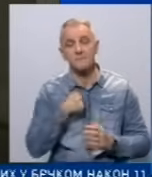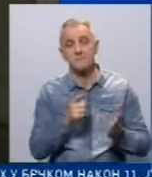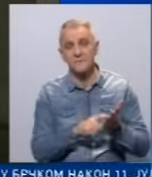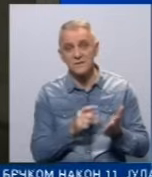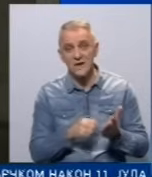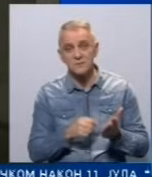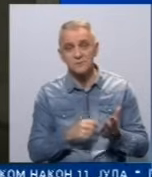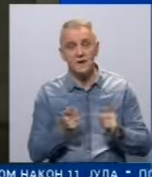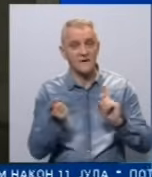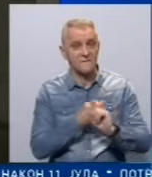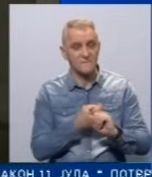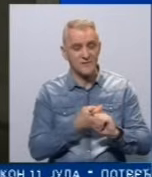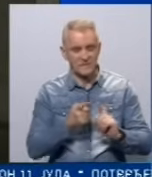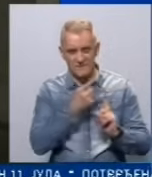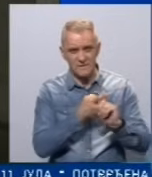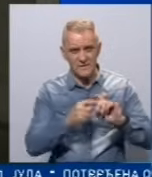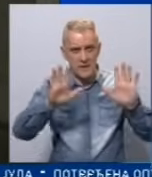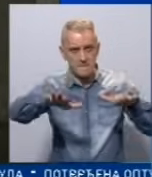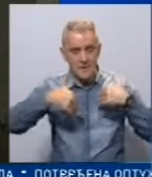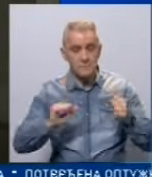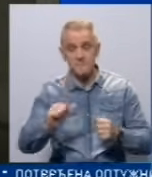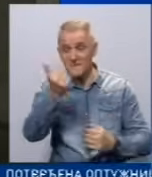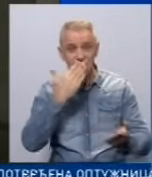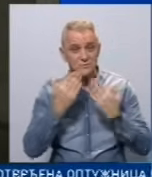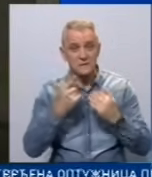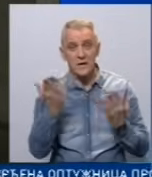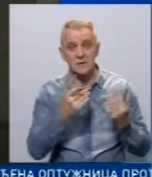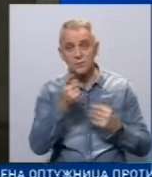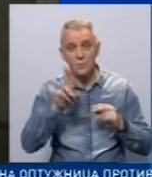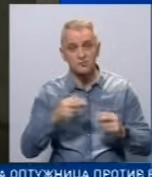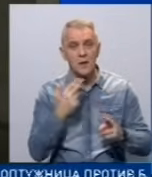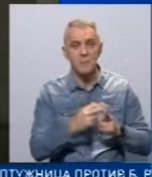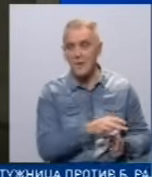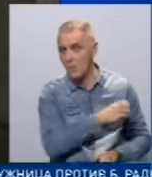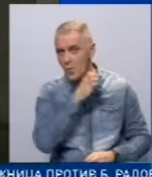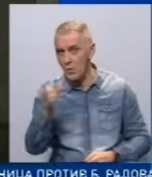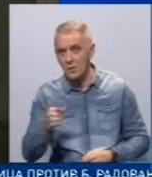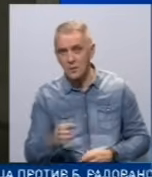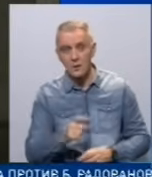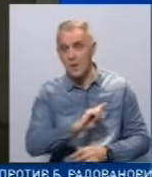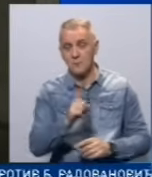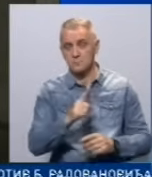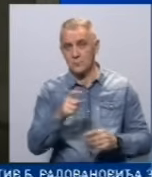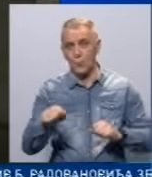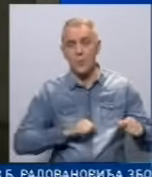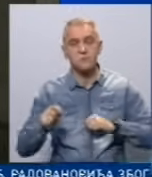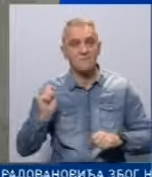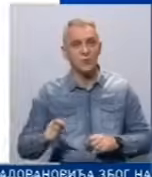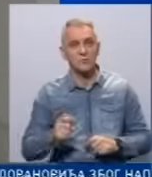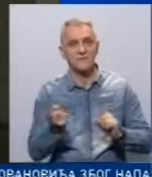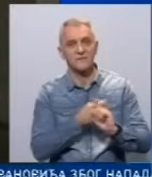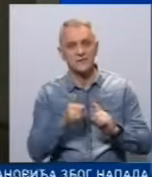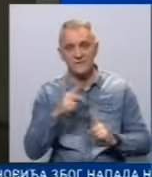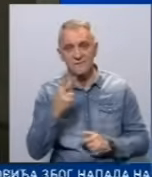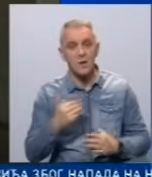insistiram da federalni parlament na prvoj sjednici gdje to moguće imenuje nepostojeći upravni odbor federalne televizije.